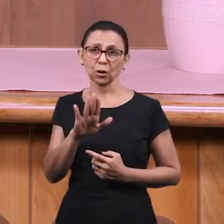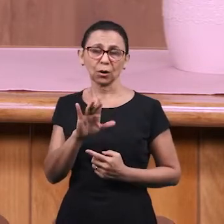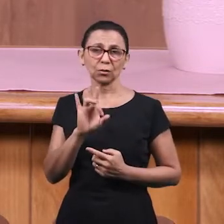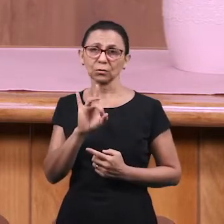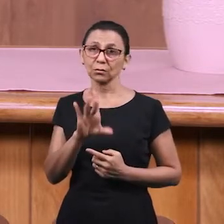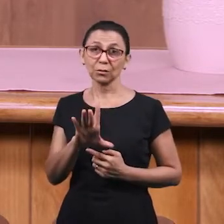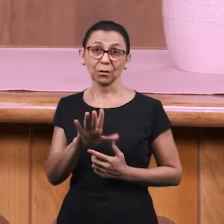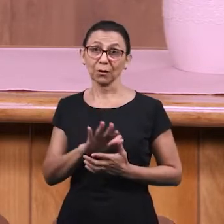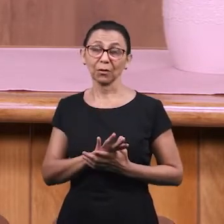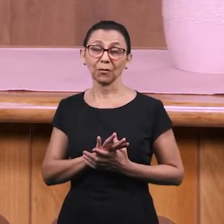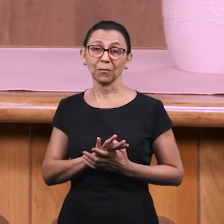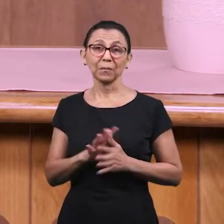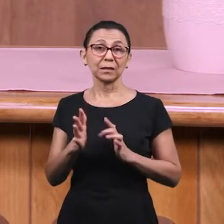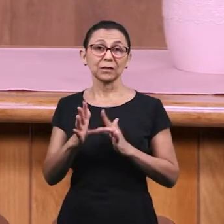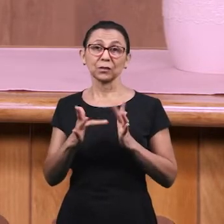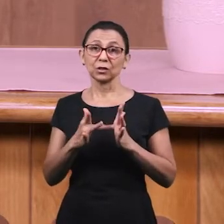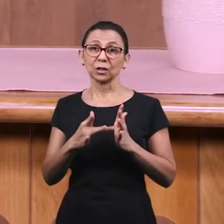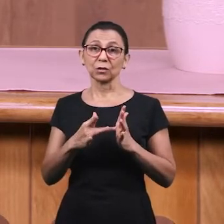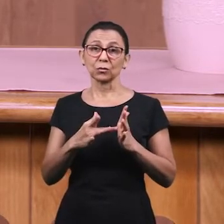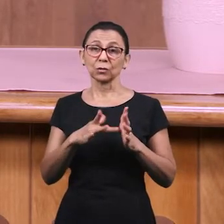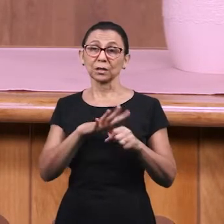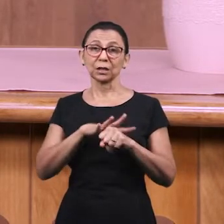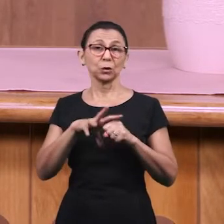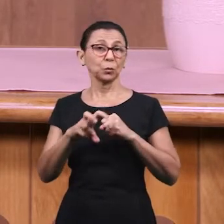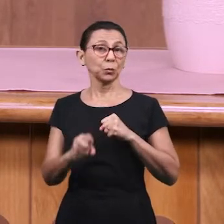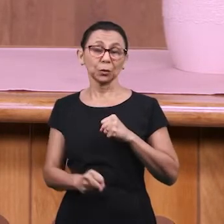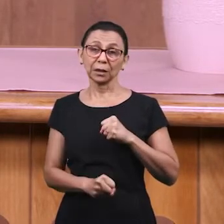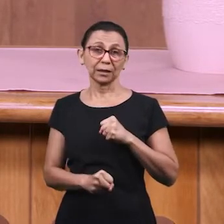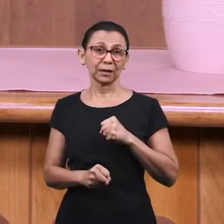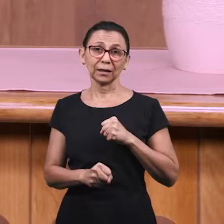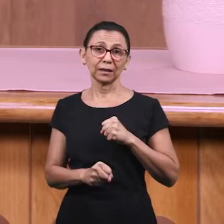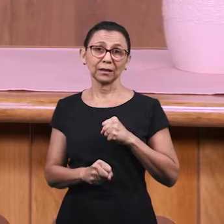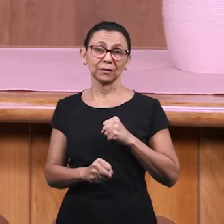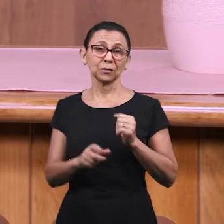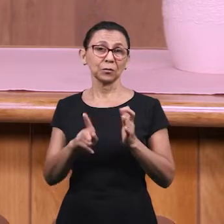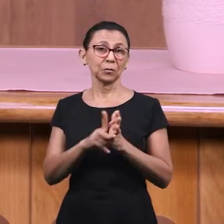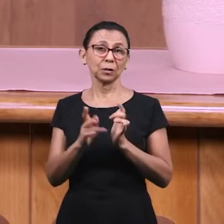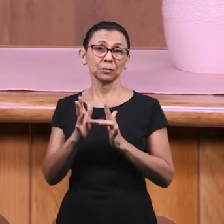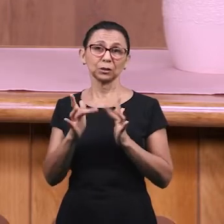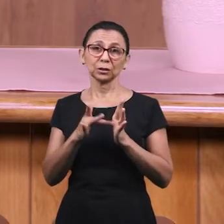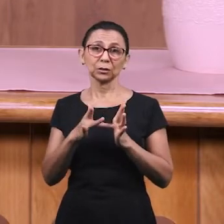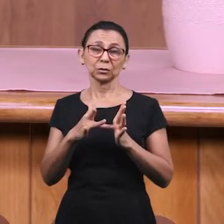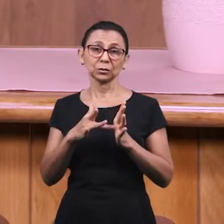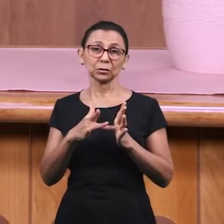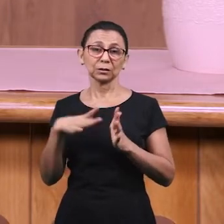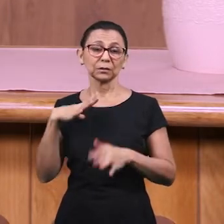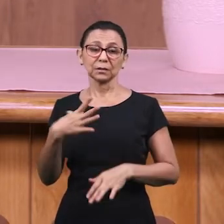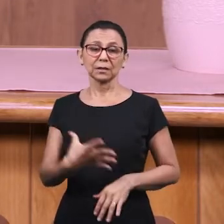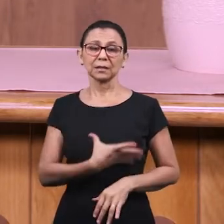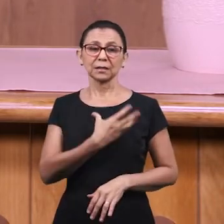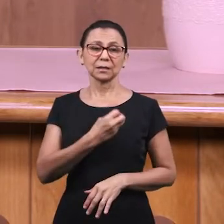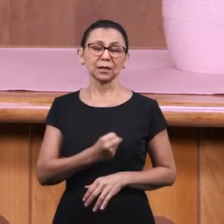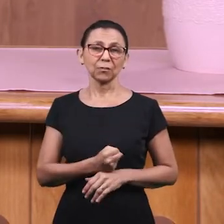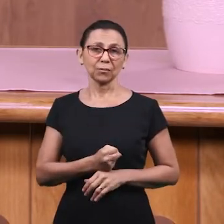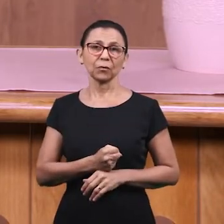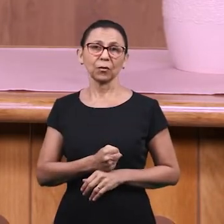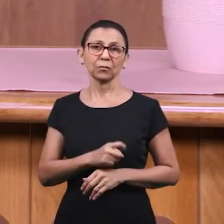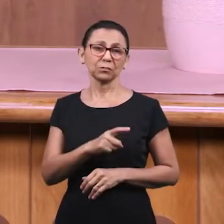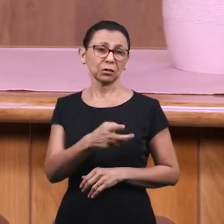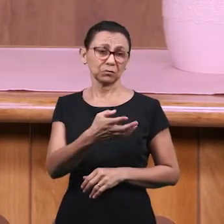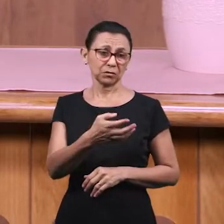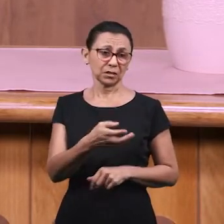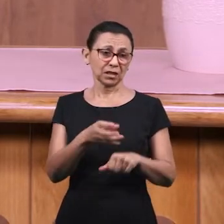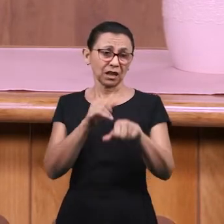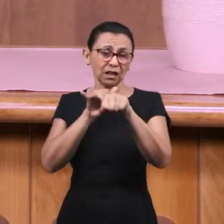твое зрение духовное, это не глина, а то, что изошло из уст Иисуса. Итак, удали глину. Ты никому